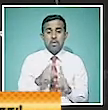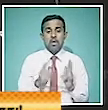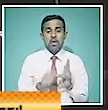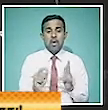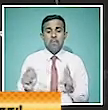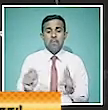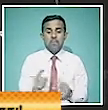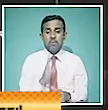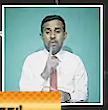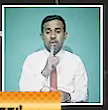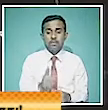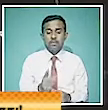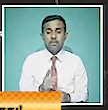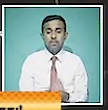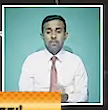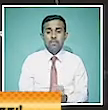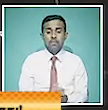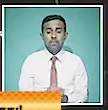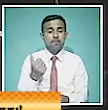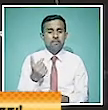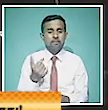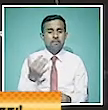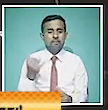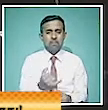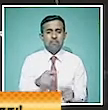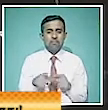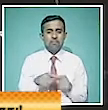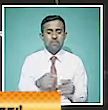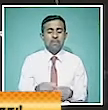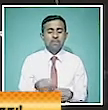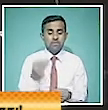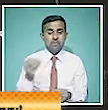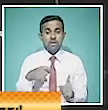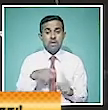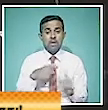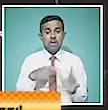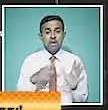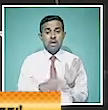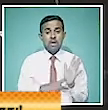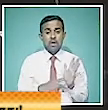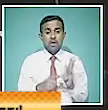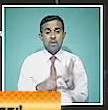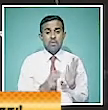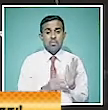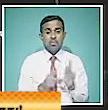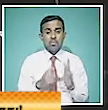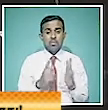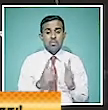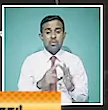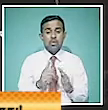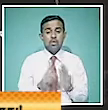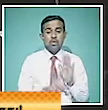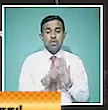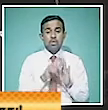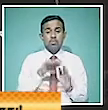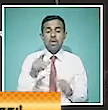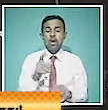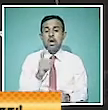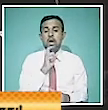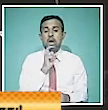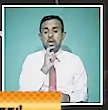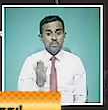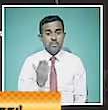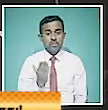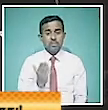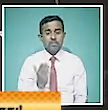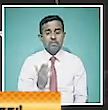என்பது பிழையாக கொடுக்கப்பட்டிருக்கிறது என்று கல்முனை வடக்கு எதிராக ஏற்கனவே வழக்கு இருக்கிறது நீதிமன்றத்திலே. அது